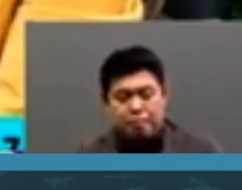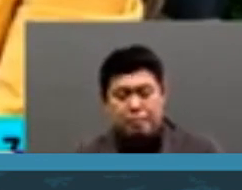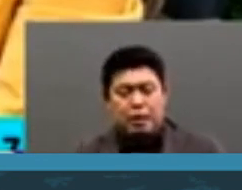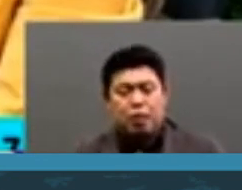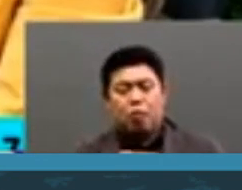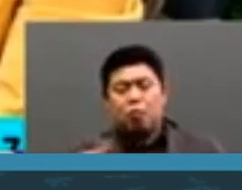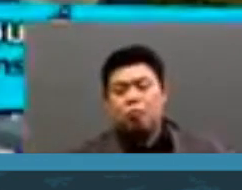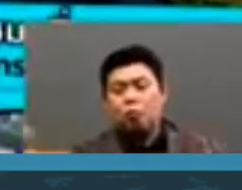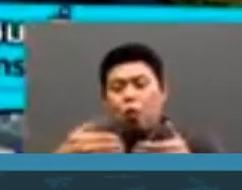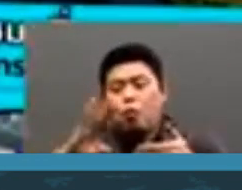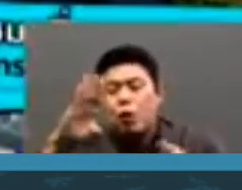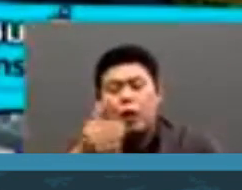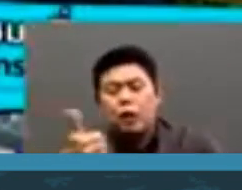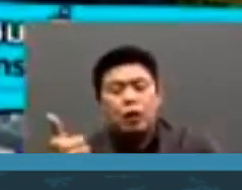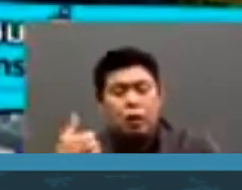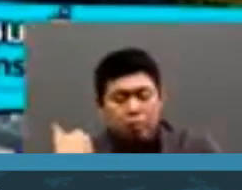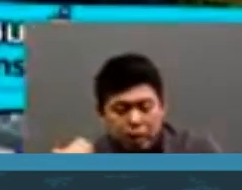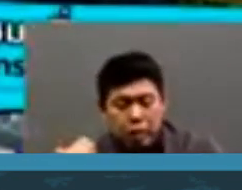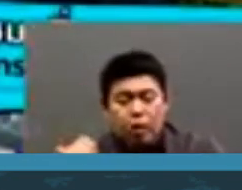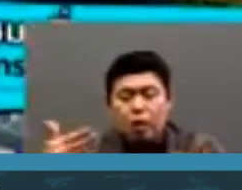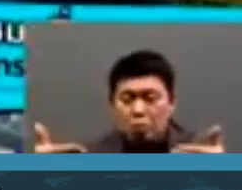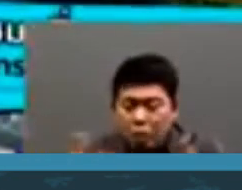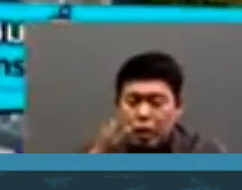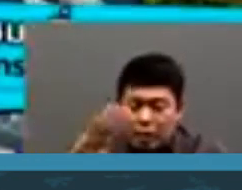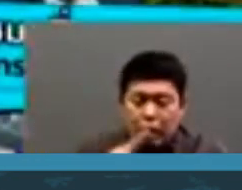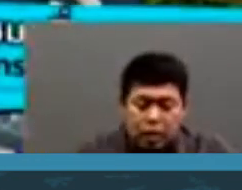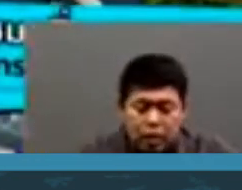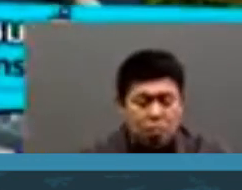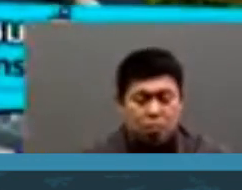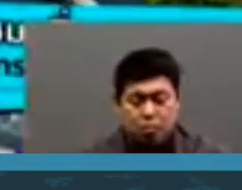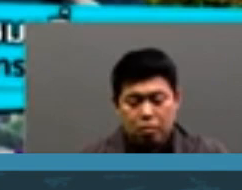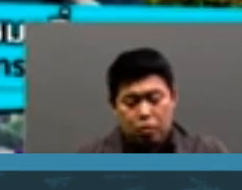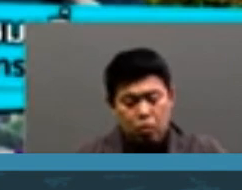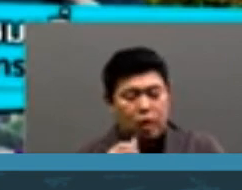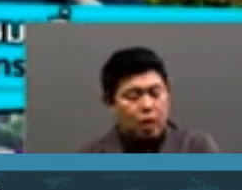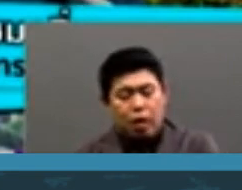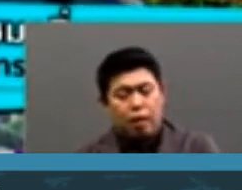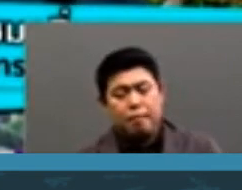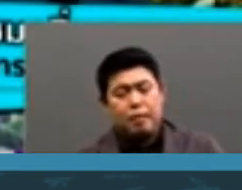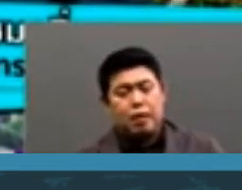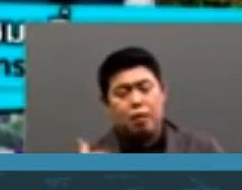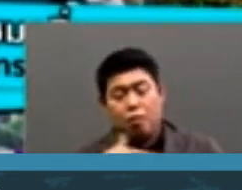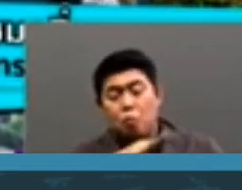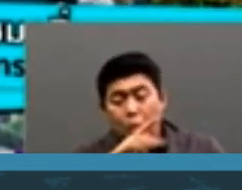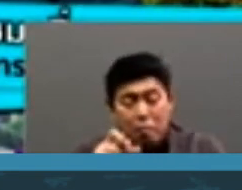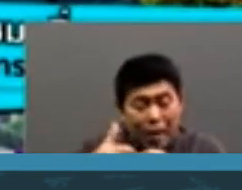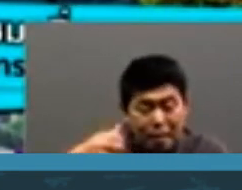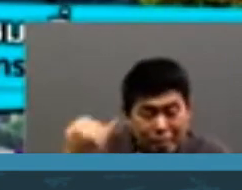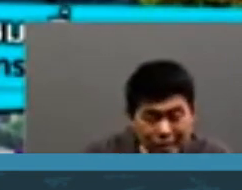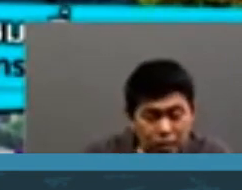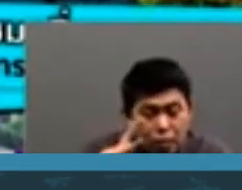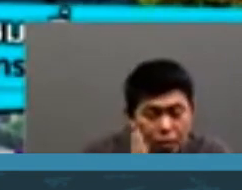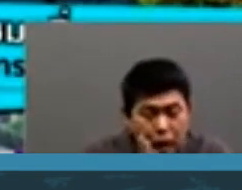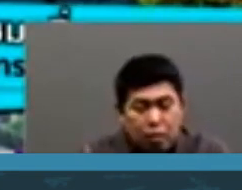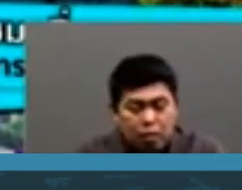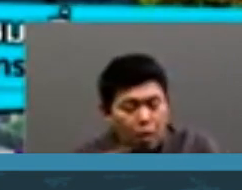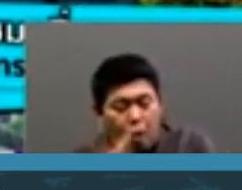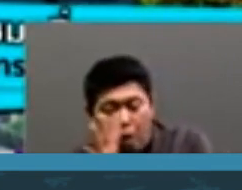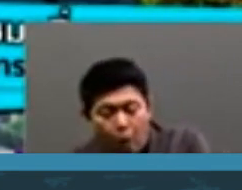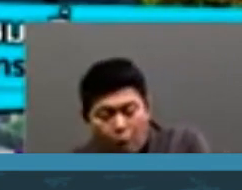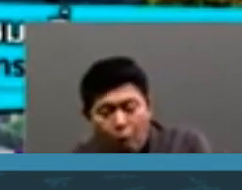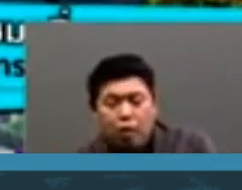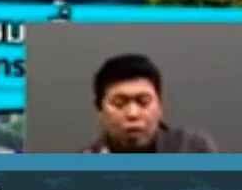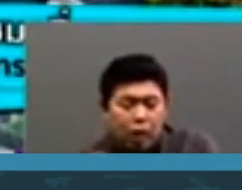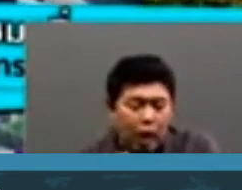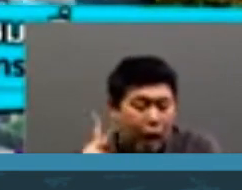ซึ่งสามารถรักษาอัตราการจ้างงานได้กว่าร้อยละ 85ซึ่งในอนาคตยังมีอีกหลายนโยบายที่มีประโยชน์